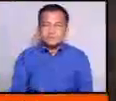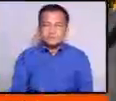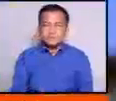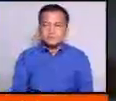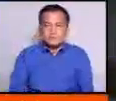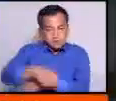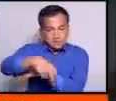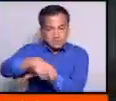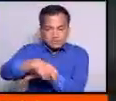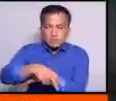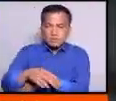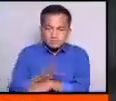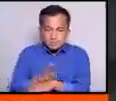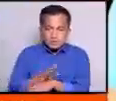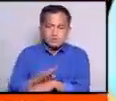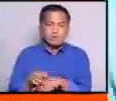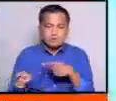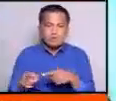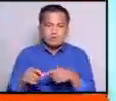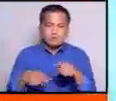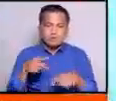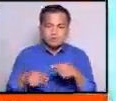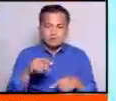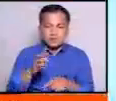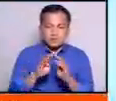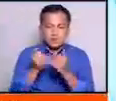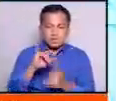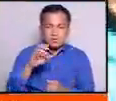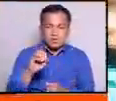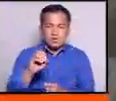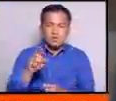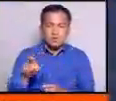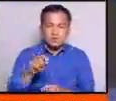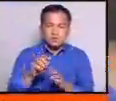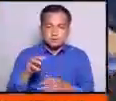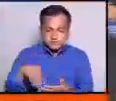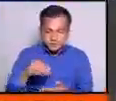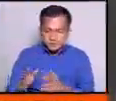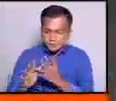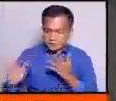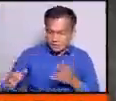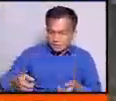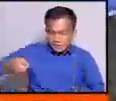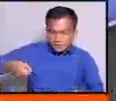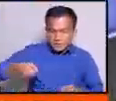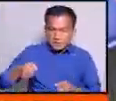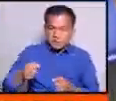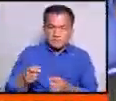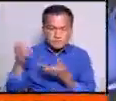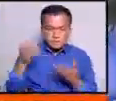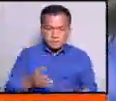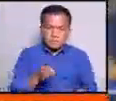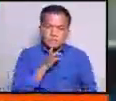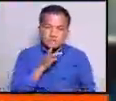This oras na ng gabi pero abala pa ang mga residente ng Barangay Hulo sa Mandaluyong City sa pagpila ng mga timba para sa rasyong tubig mula sa truck ng